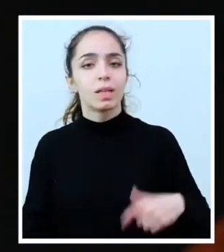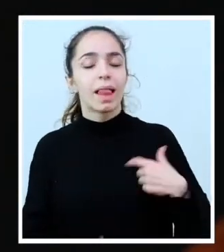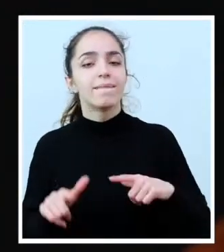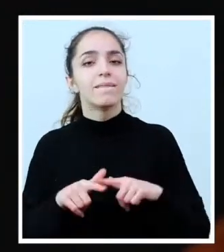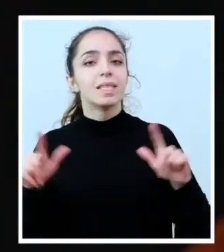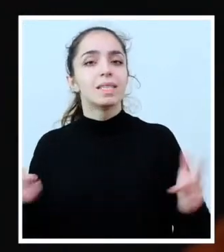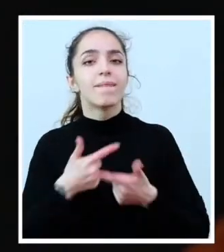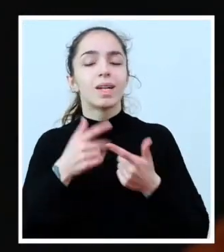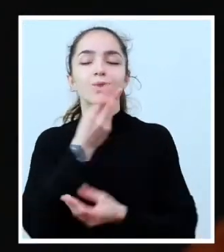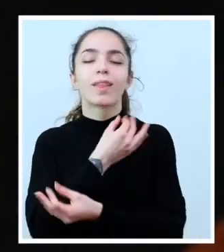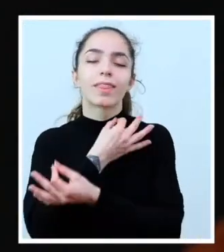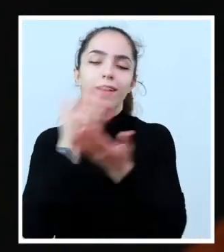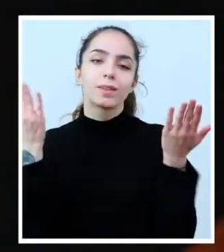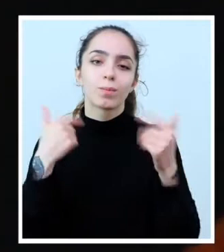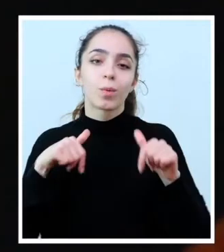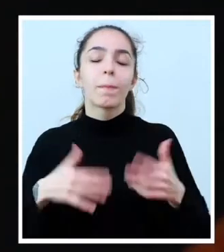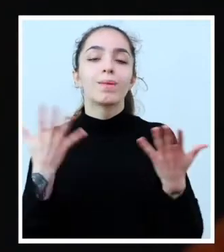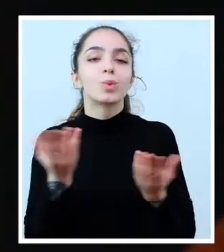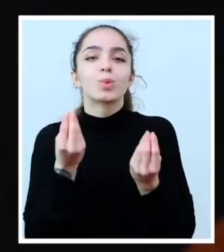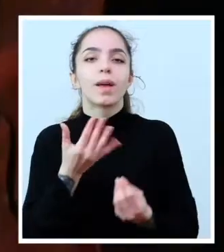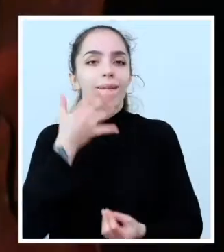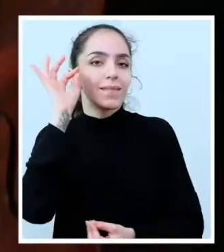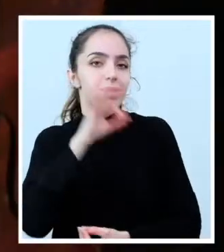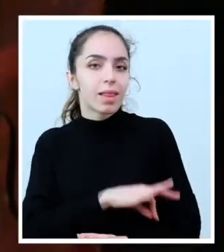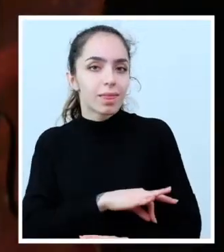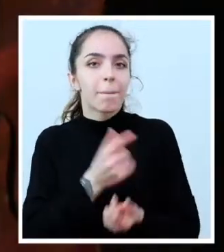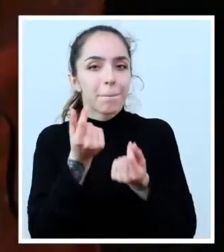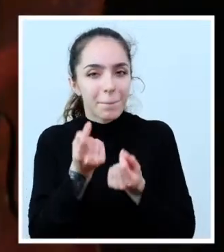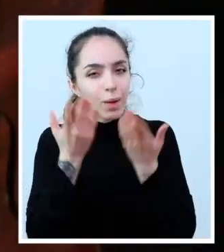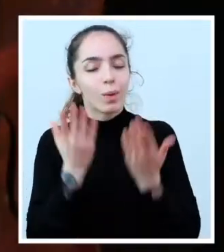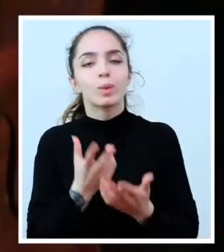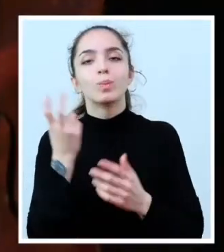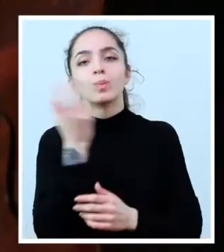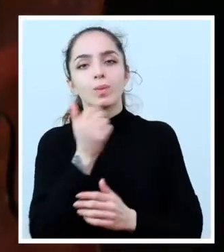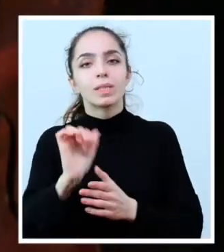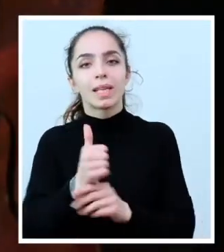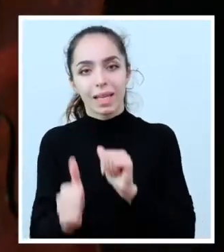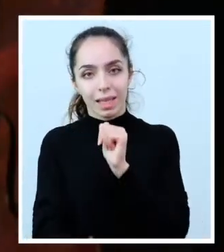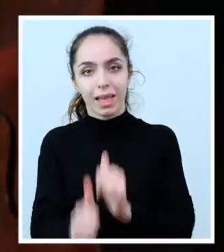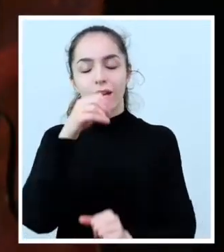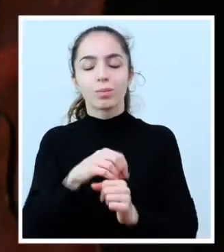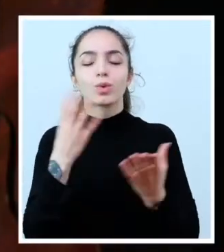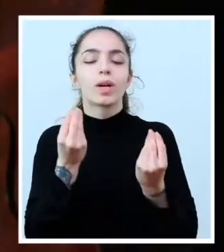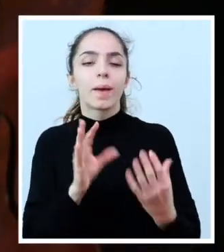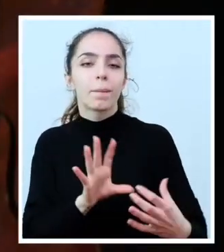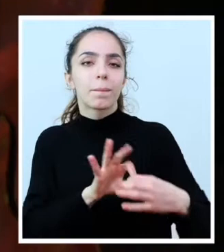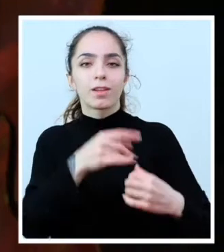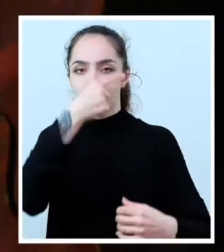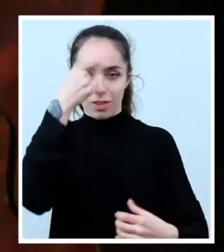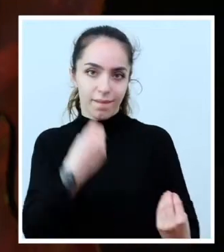çok teşekkür ediyorum. Bu benim için çok güzel bir fırsat ve birazcık müziğimize, sanatımıza geri dönmek için güzel bir vesile